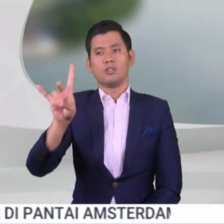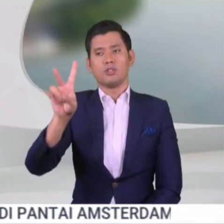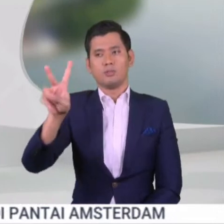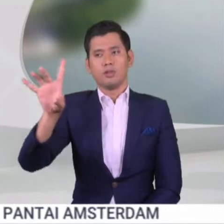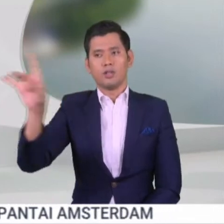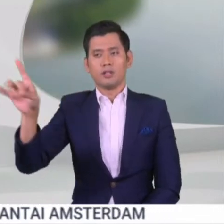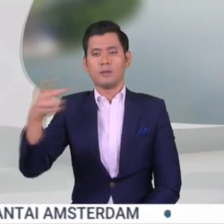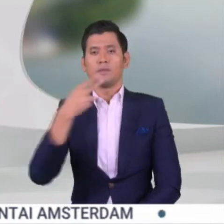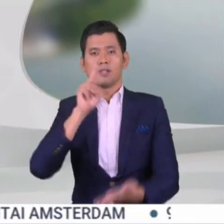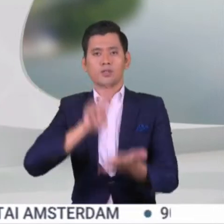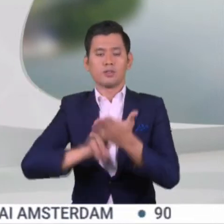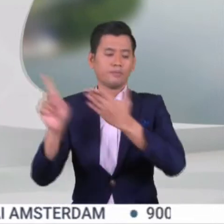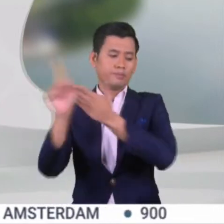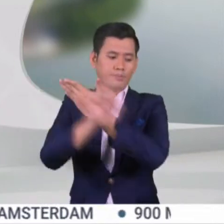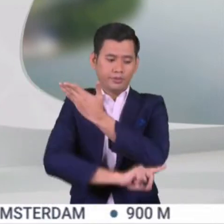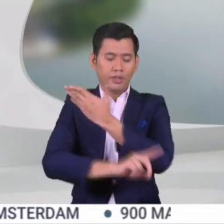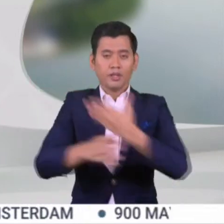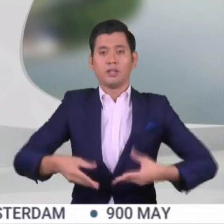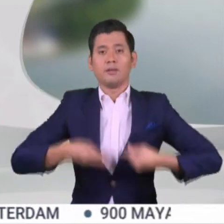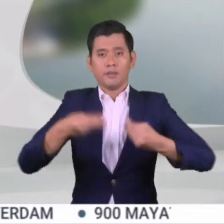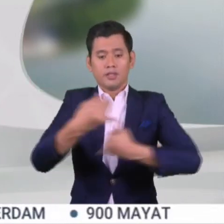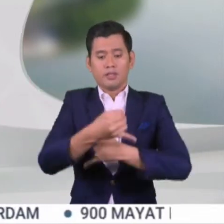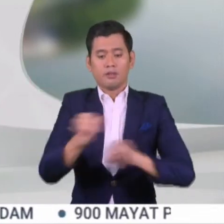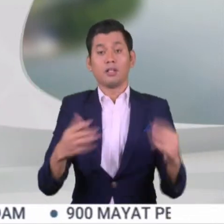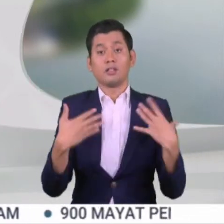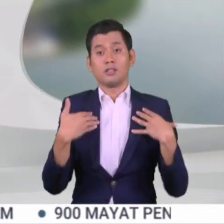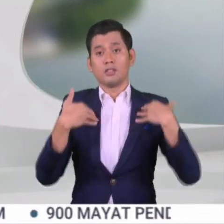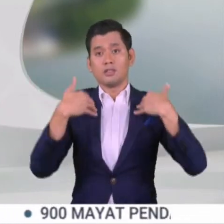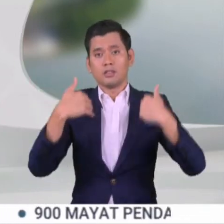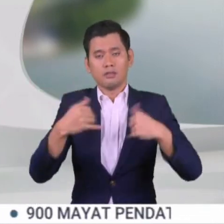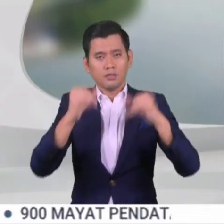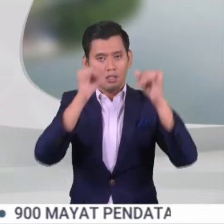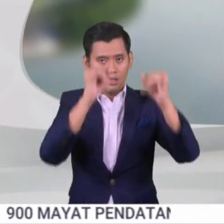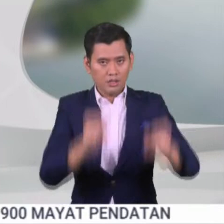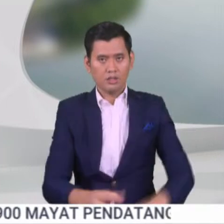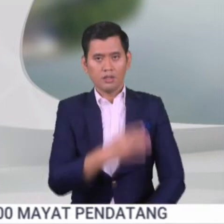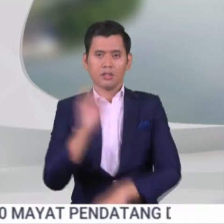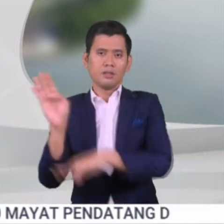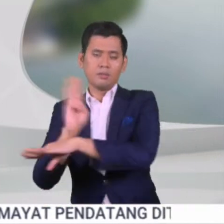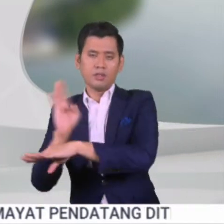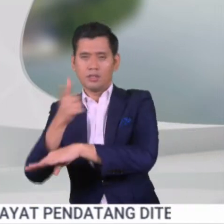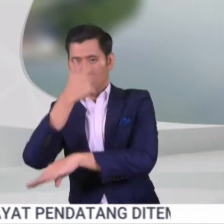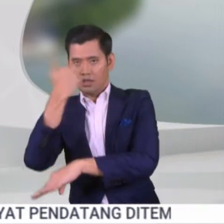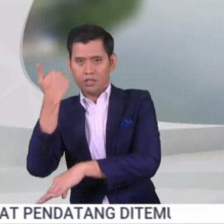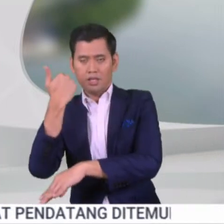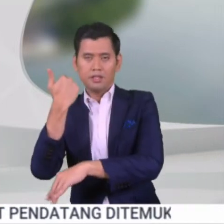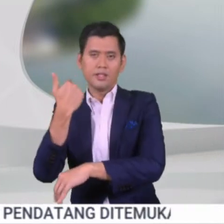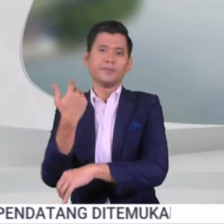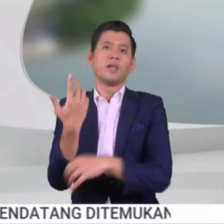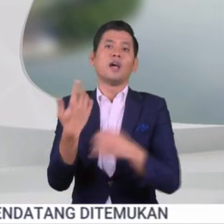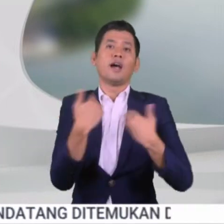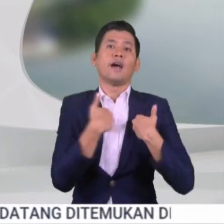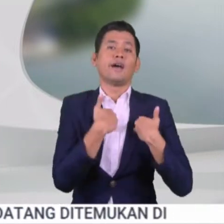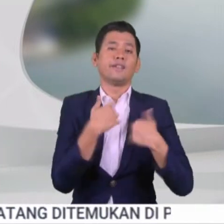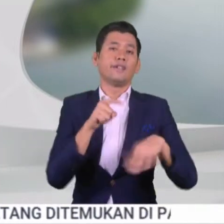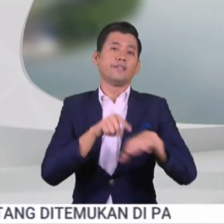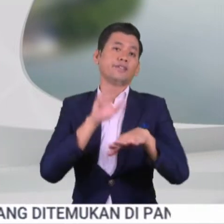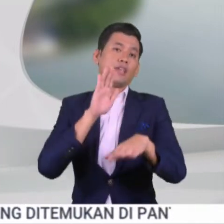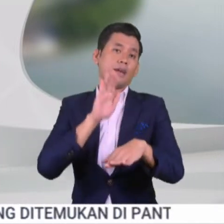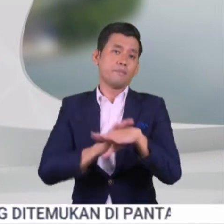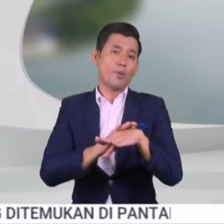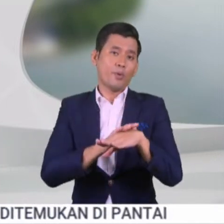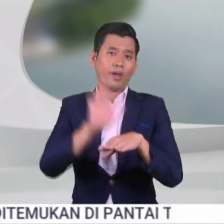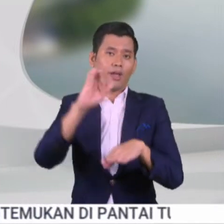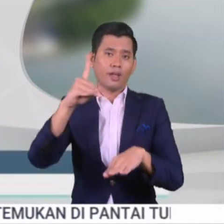1,728 notis kompaun dikeluarkan Jabatan Kesihatan Negeri Sabah kepada individu dan peniaga kerana membiarkan tempat pembiakan nyamuk Aedes di kawasan rumah